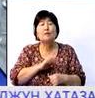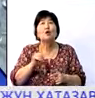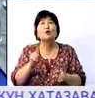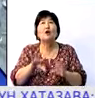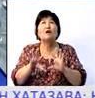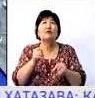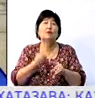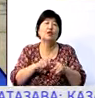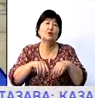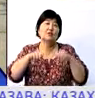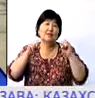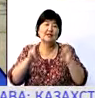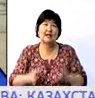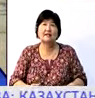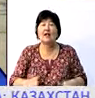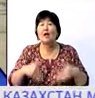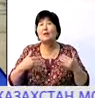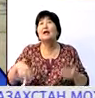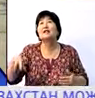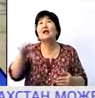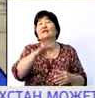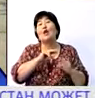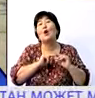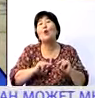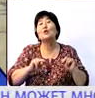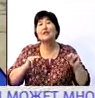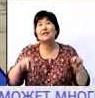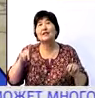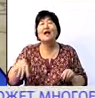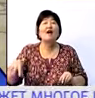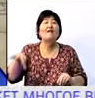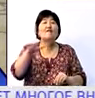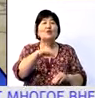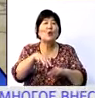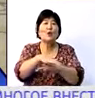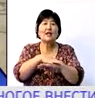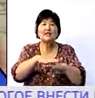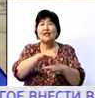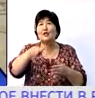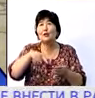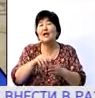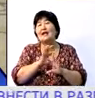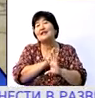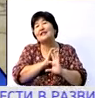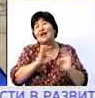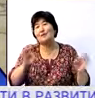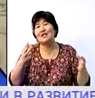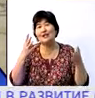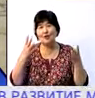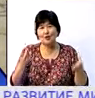выбрал эту специальность. Поздравляю всех учителей, все население города. Замечательным